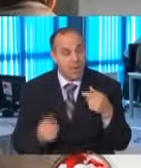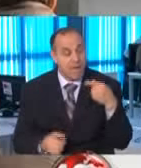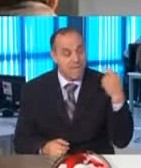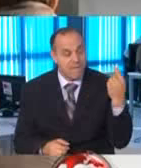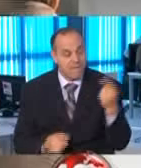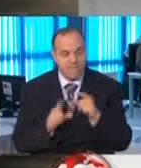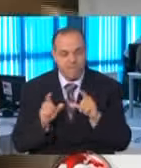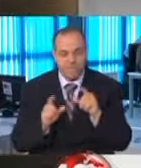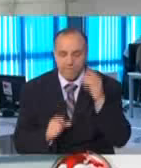الإعلام الكوري.